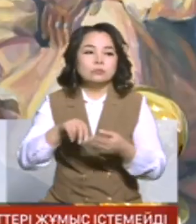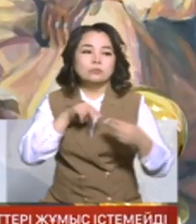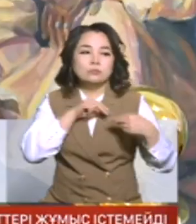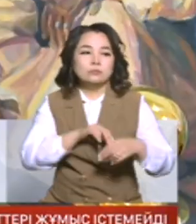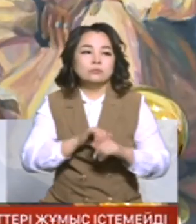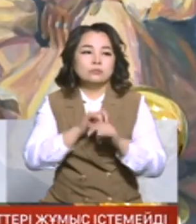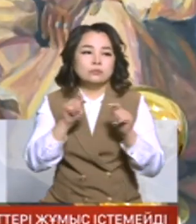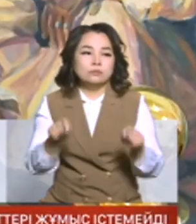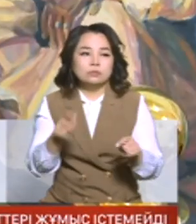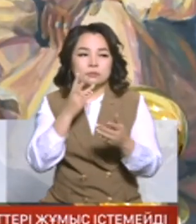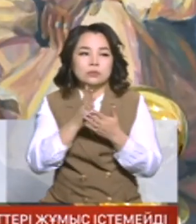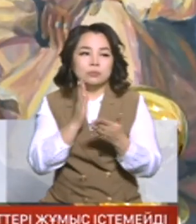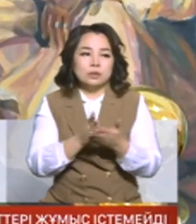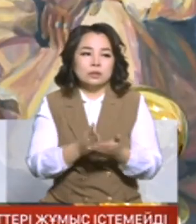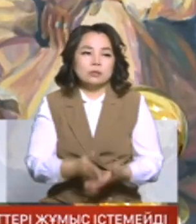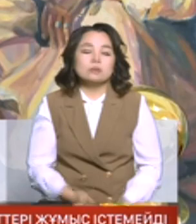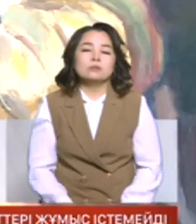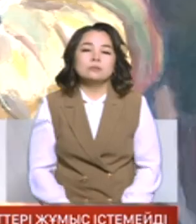еңбегі паш етілді.